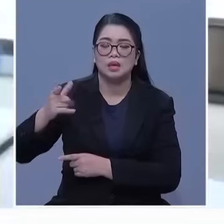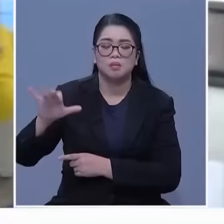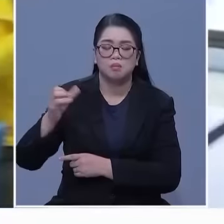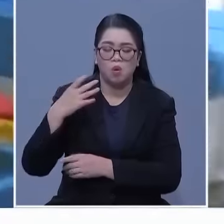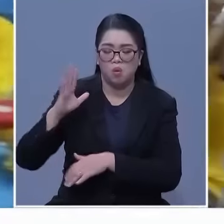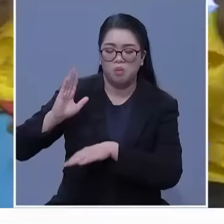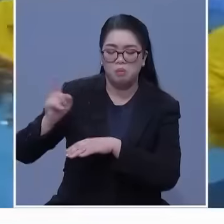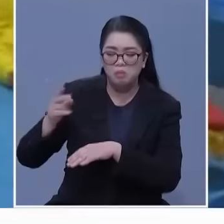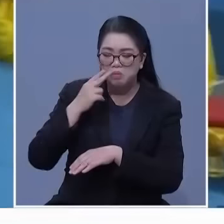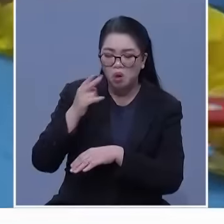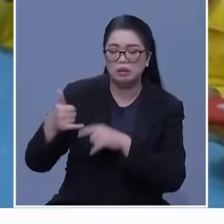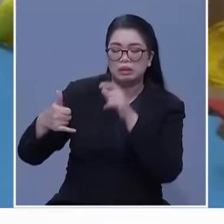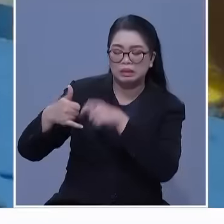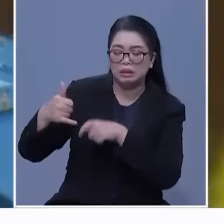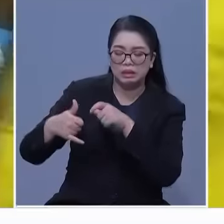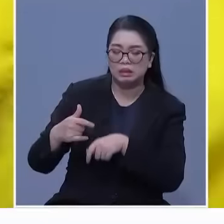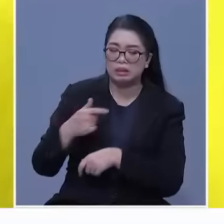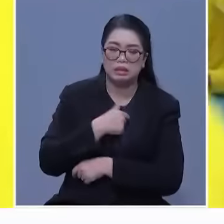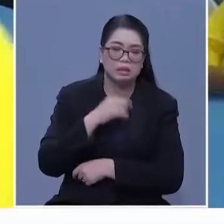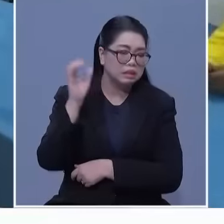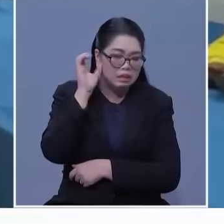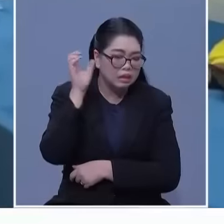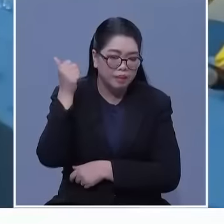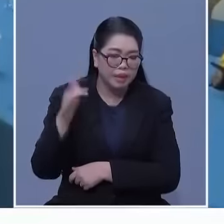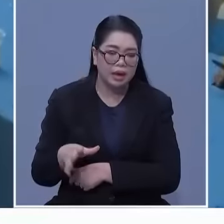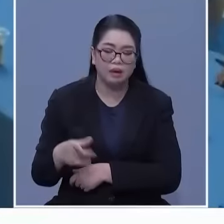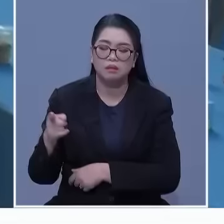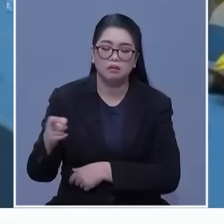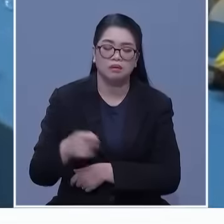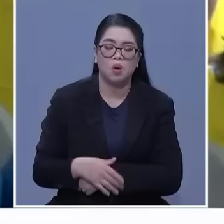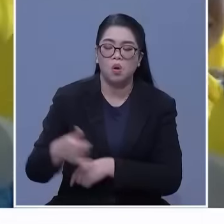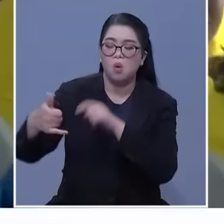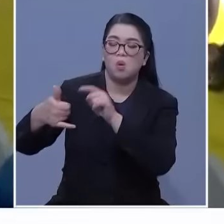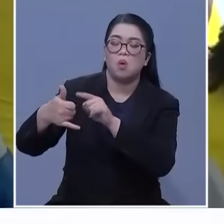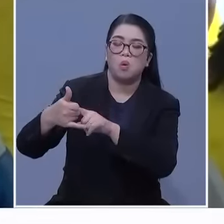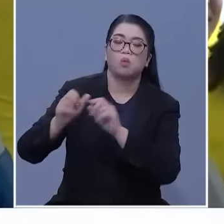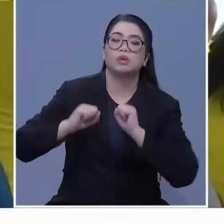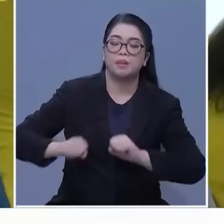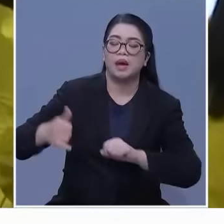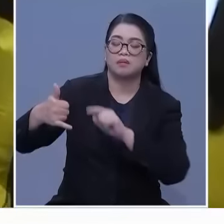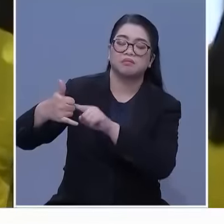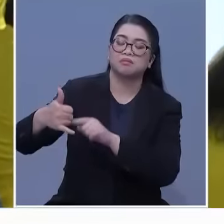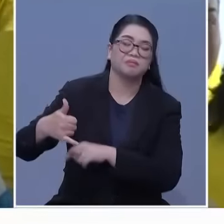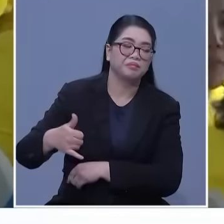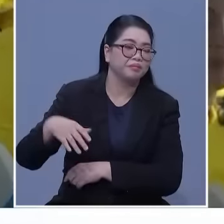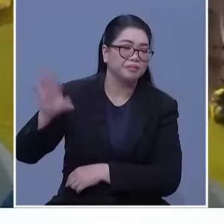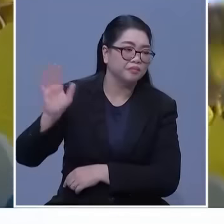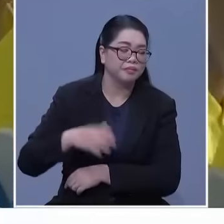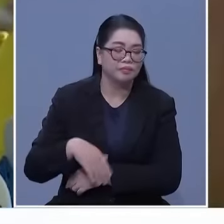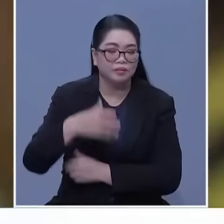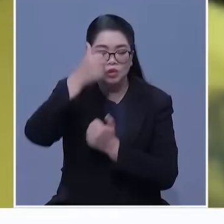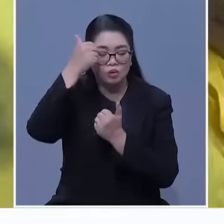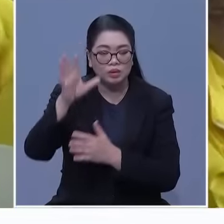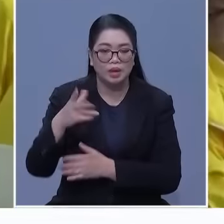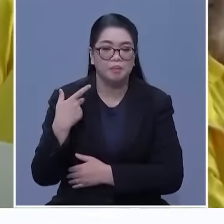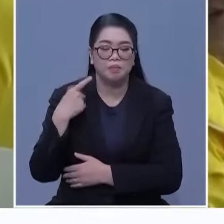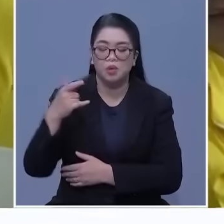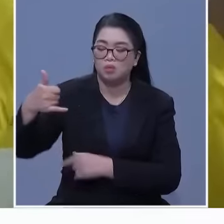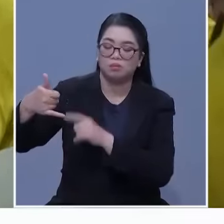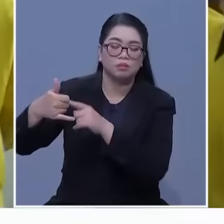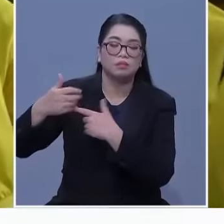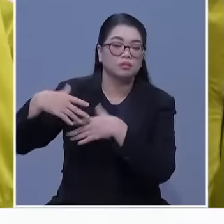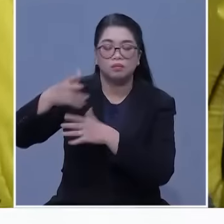ก็ยังบอกว่าคุณวันฝากมาบอกว่าอย่าไปให้ราคากับคนแบบนี ้ นอกจากนี้ยังพูดถึงความขัดแย้งภายในพรรคพลังประชารัฐนะค